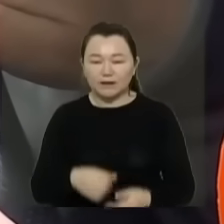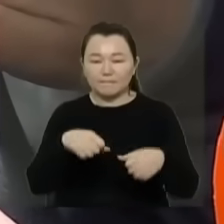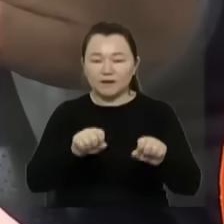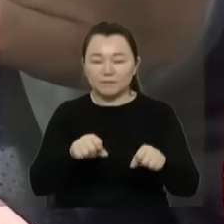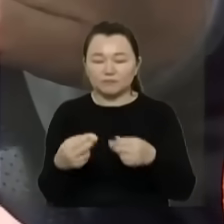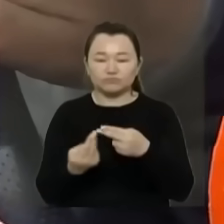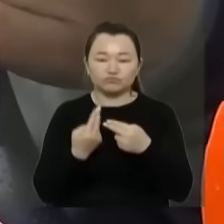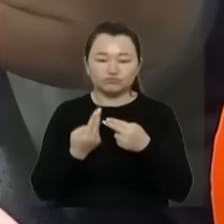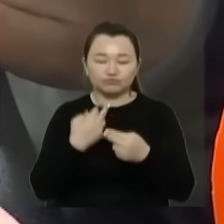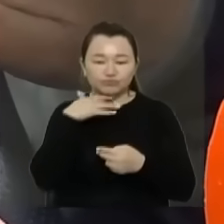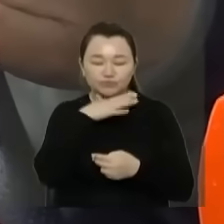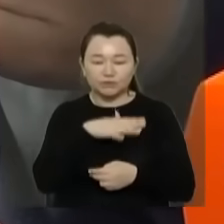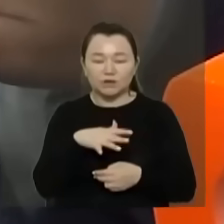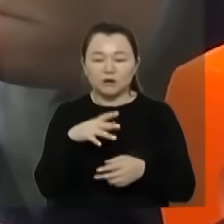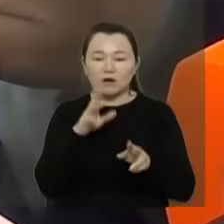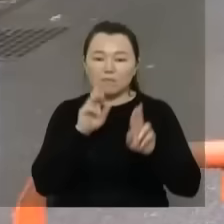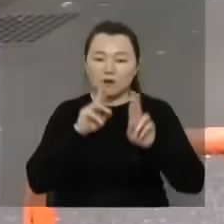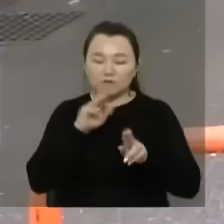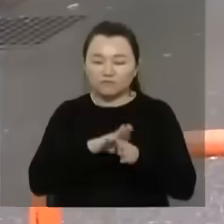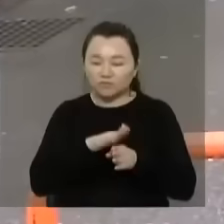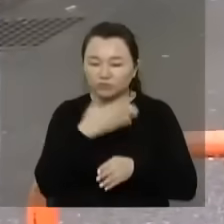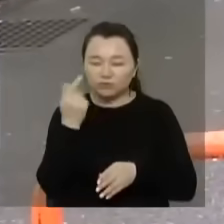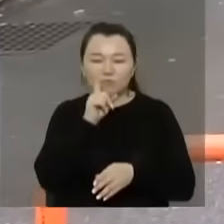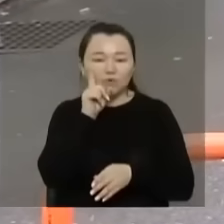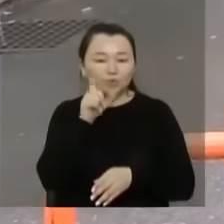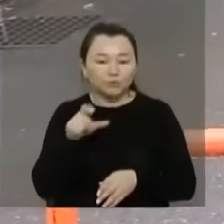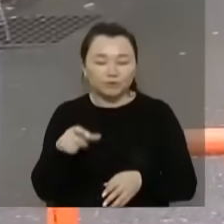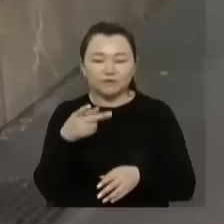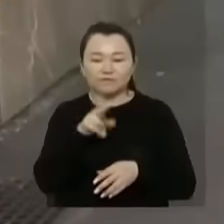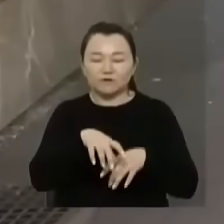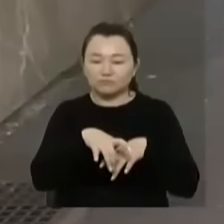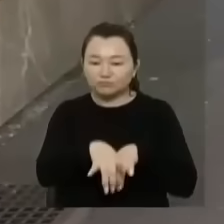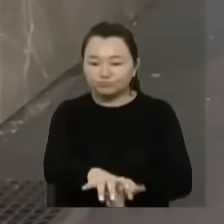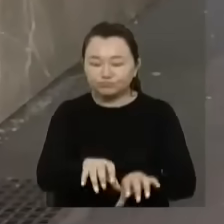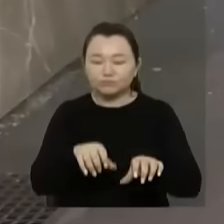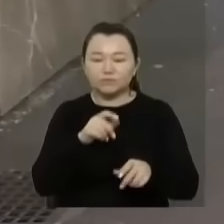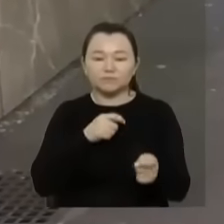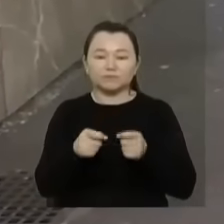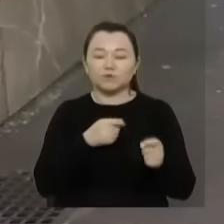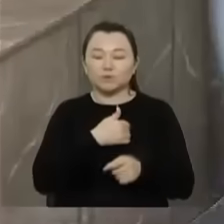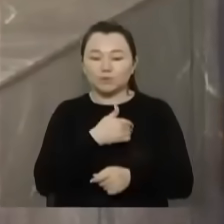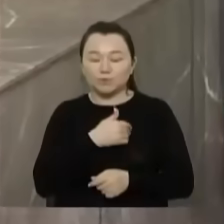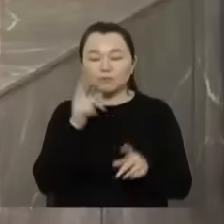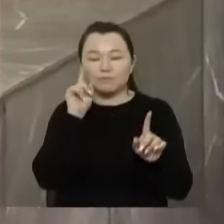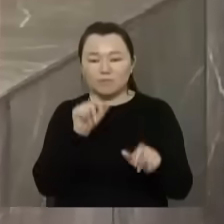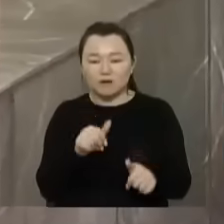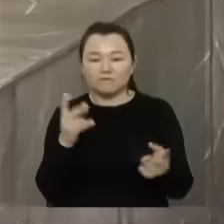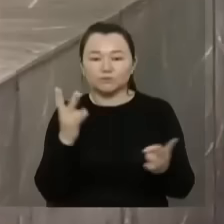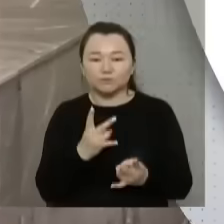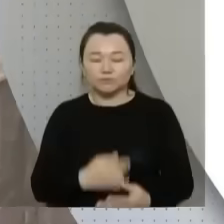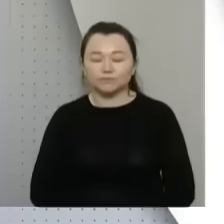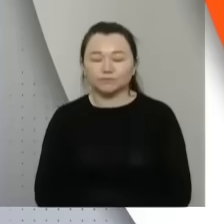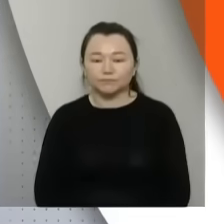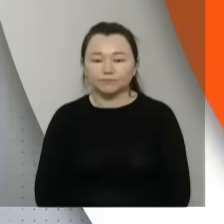кедергі келтіреді, ереже сақтамайды, жас балалар. Ал екі дөңгелекті қозғалыс құралын басқарамын деушілерге жүргізуші куәлігі қажет пе?